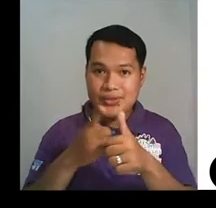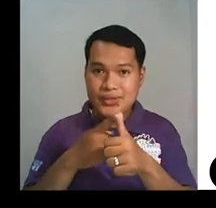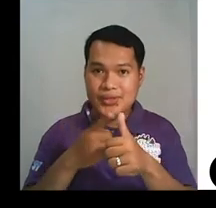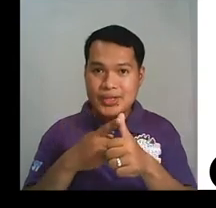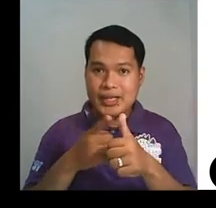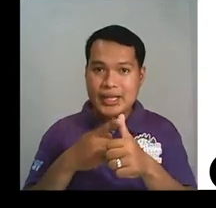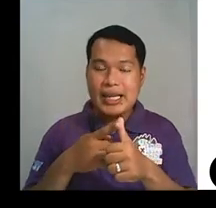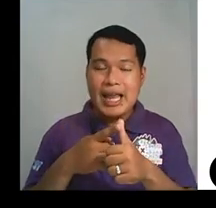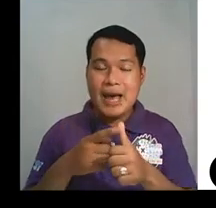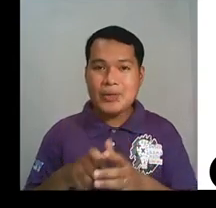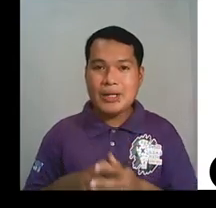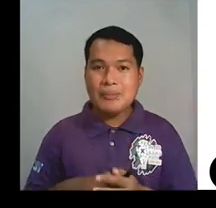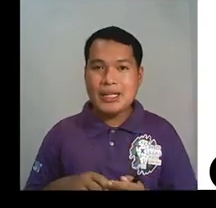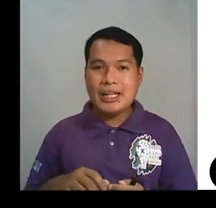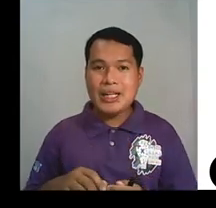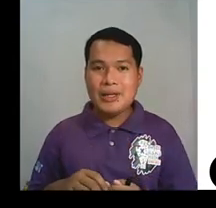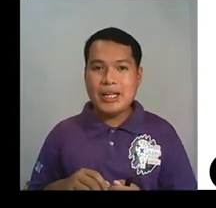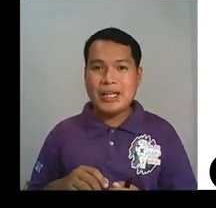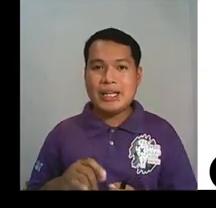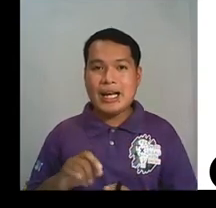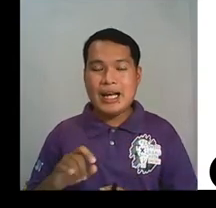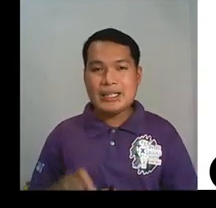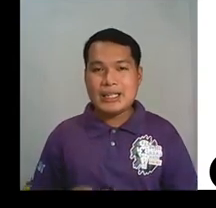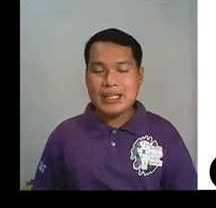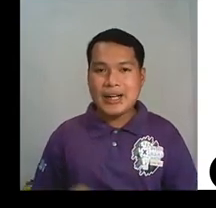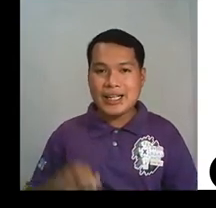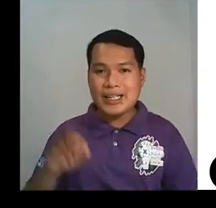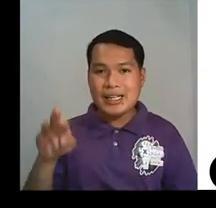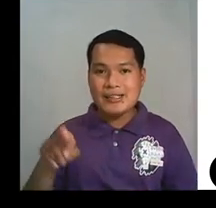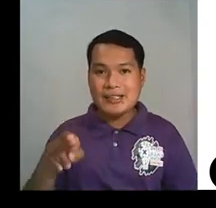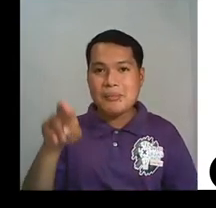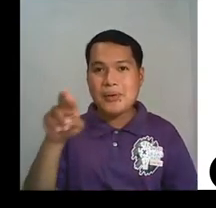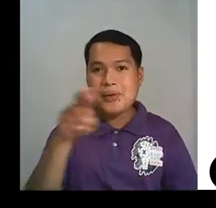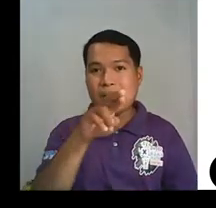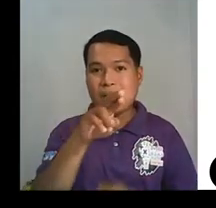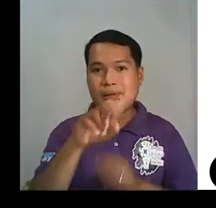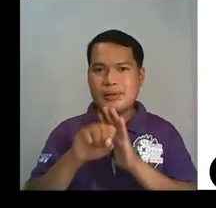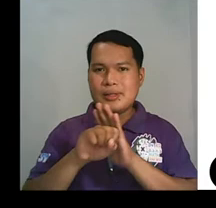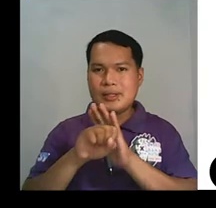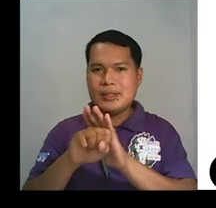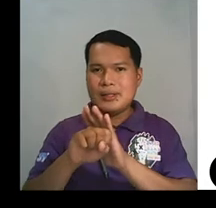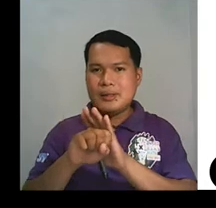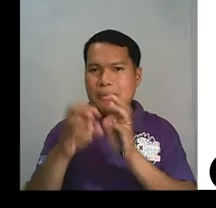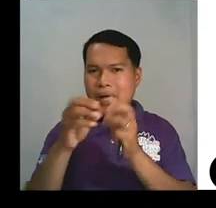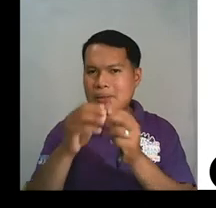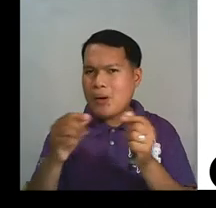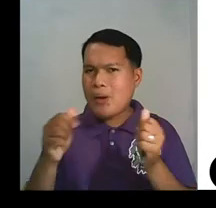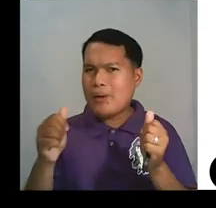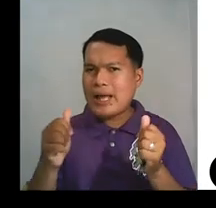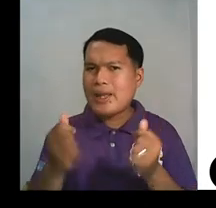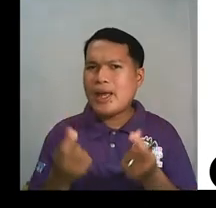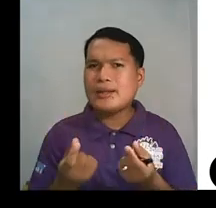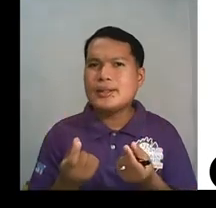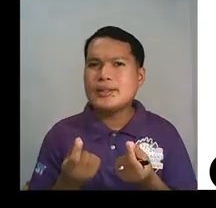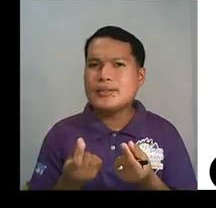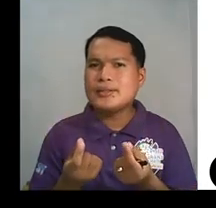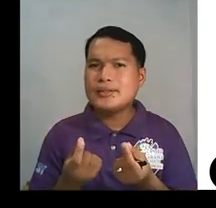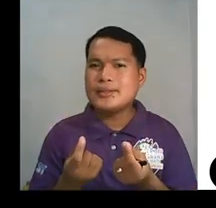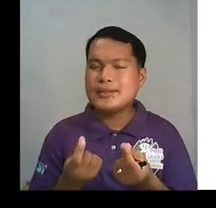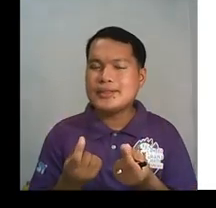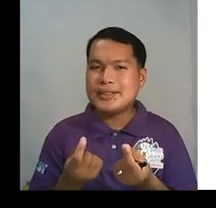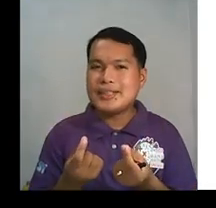First. Kailangan mo na ma-eliminate ang ating radical symbol. Paano makawala yan?